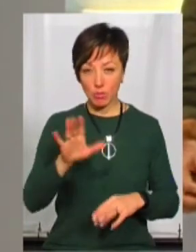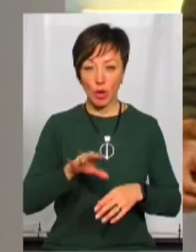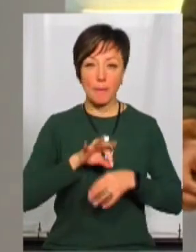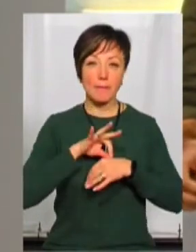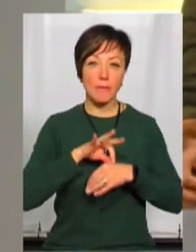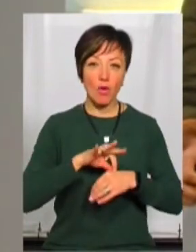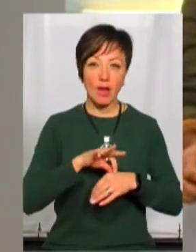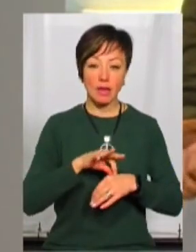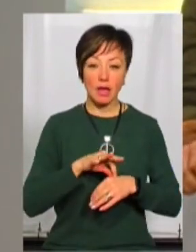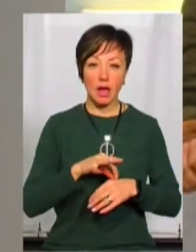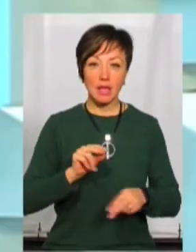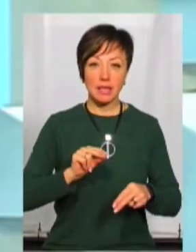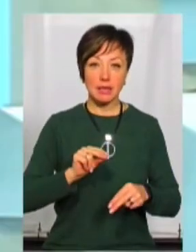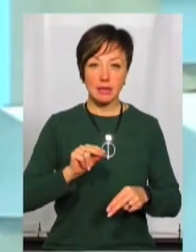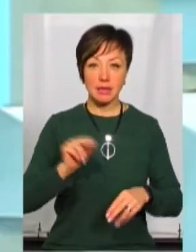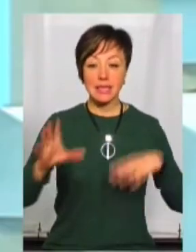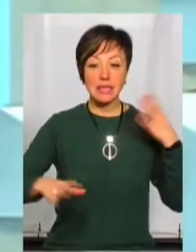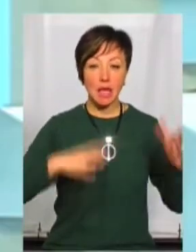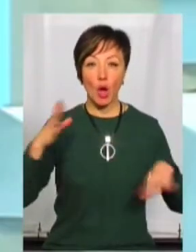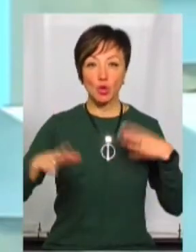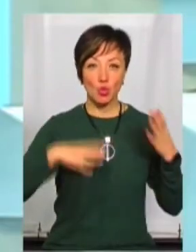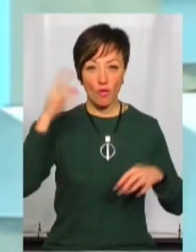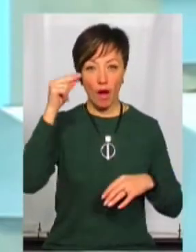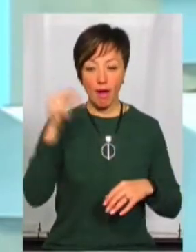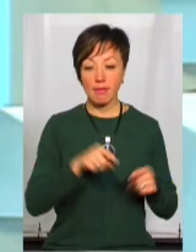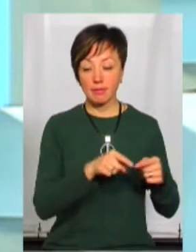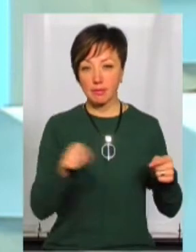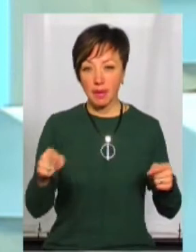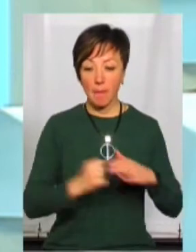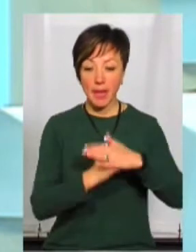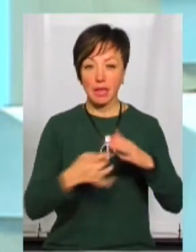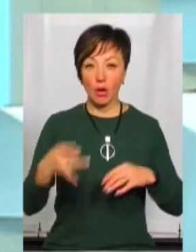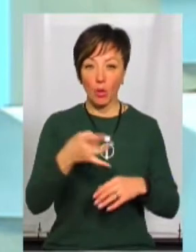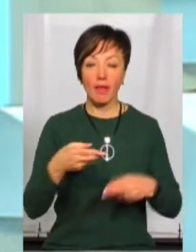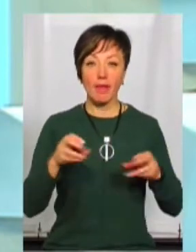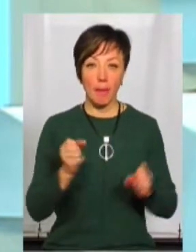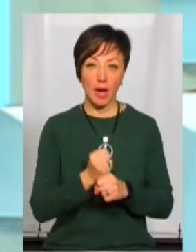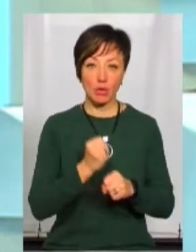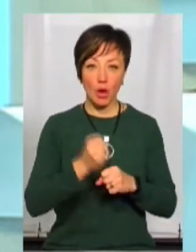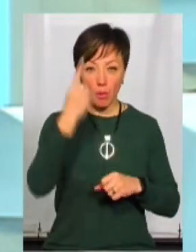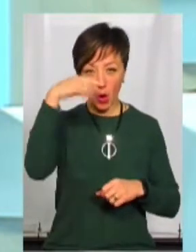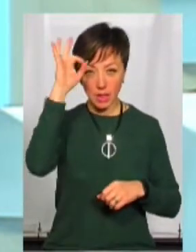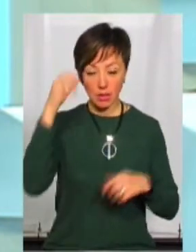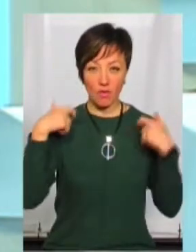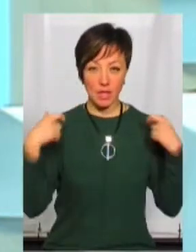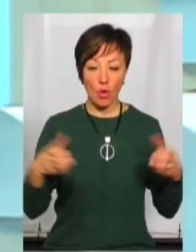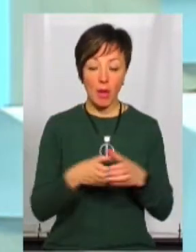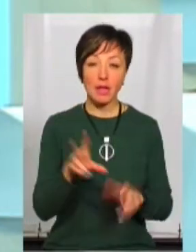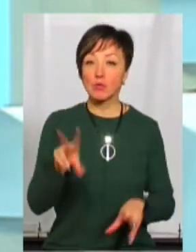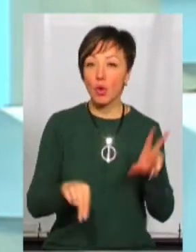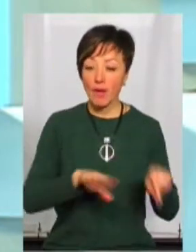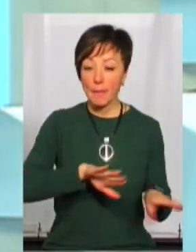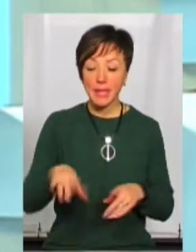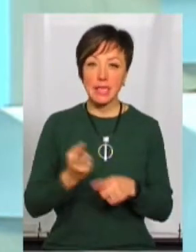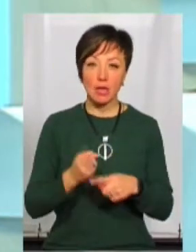проведено відповідне стажування на базі тих регіонів, де вже працюють поліцейські офіцери громади. І тому ми сподіваємося,